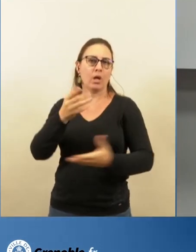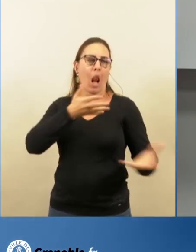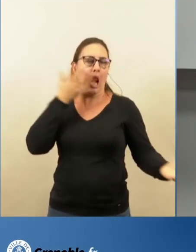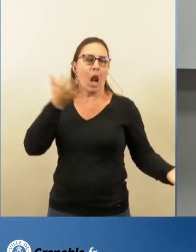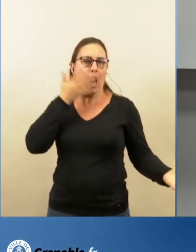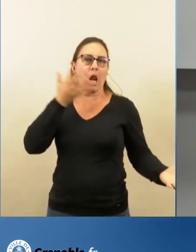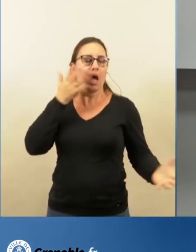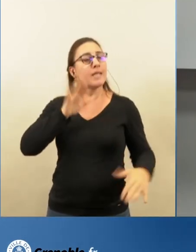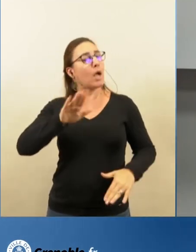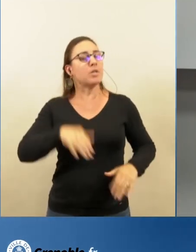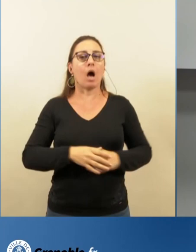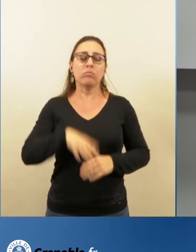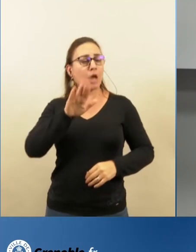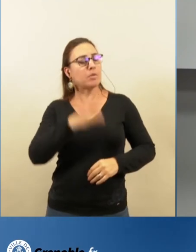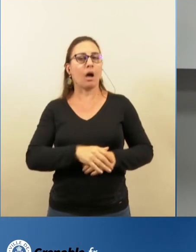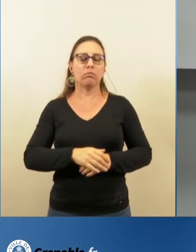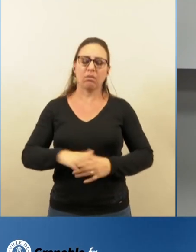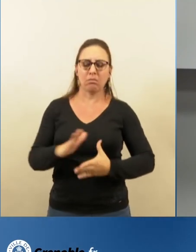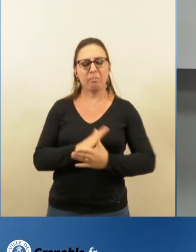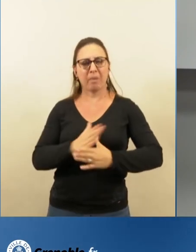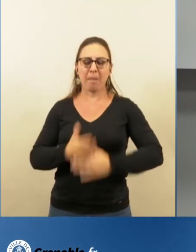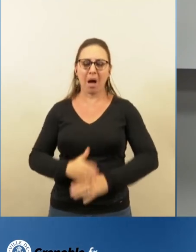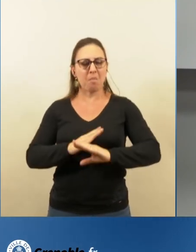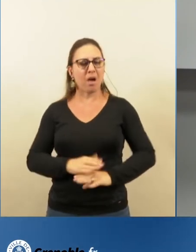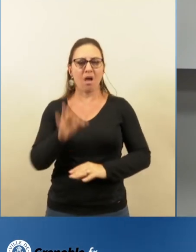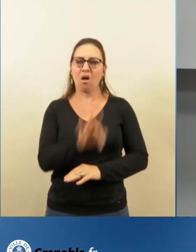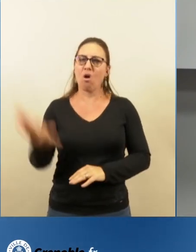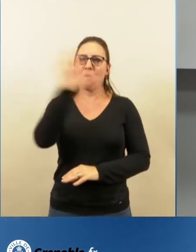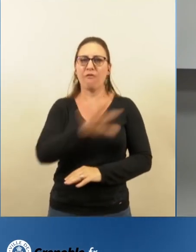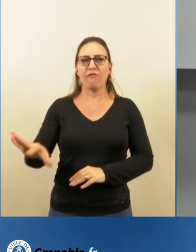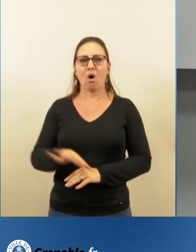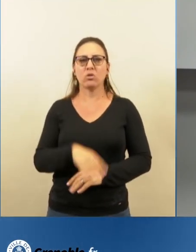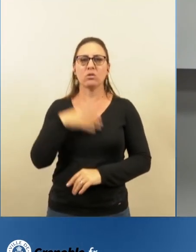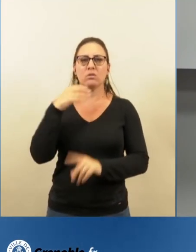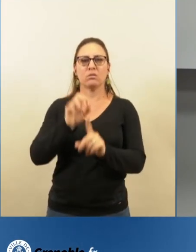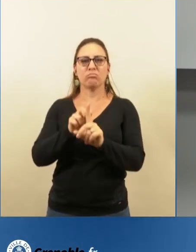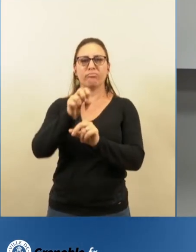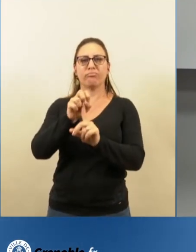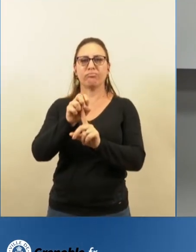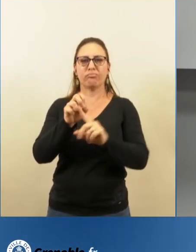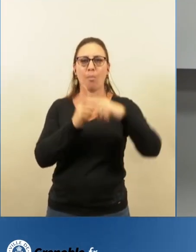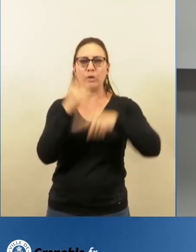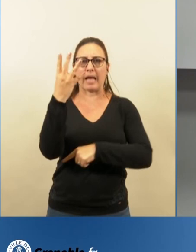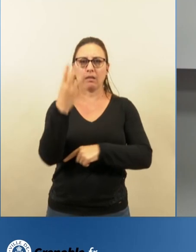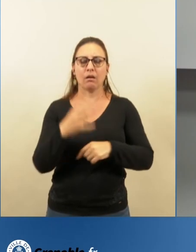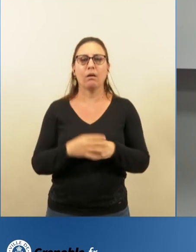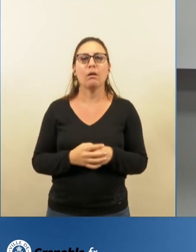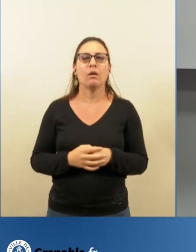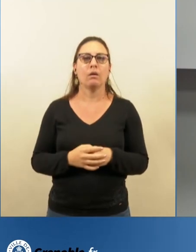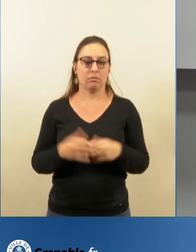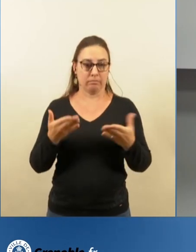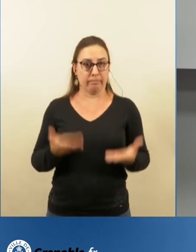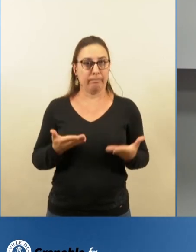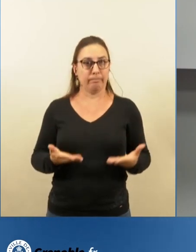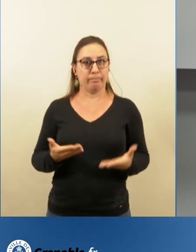fallait que c'était comme ça et qu'il fallait se préparer à une France à plus de 4 plus de 4 degrés ce qu'il voudrait dire beaucoup plus ici je rappelle que le